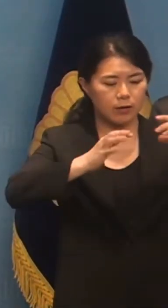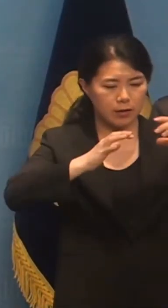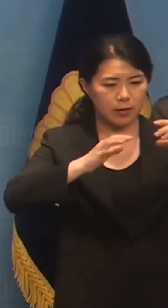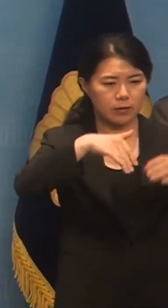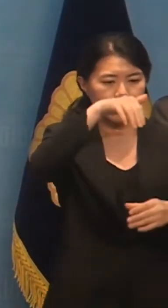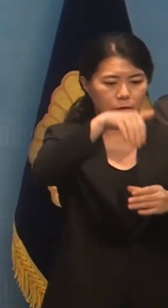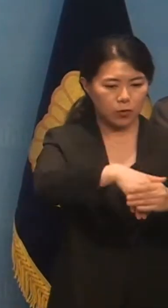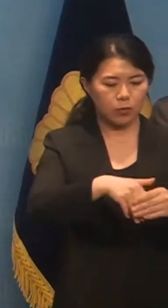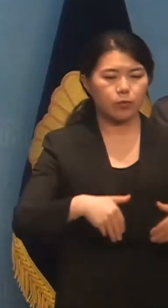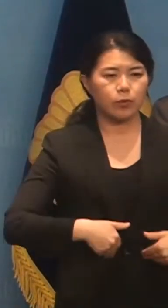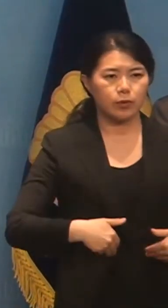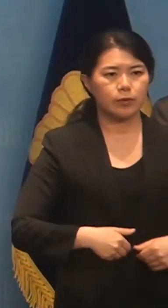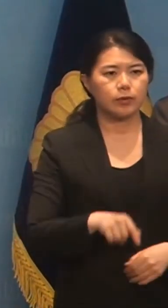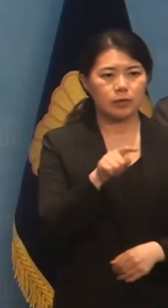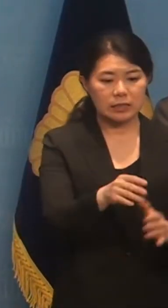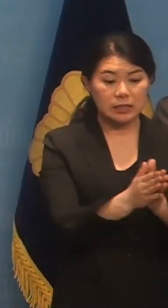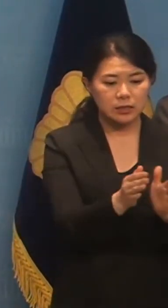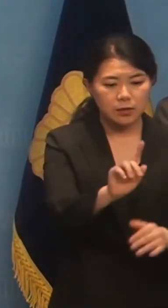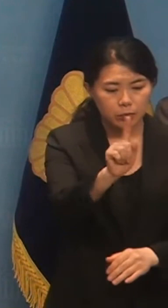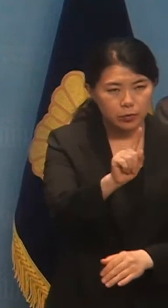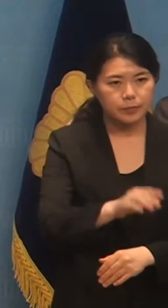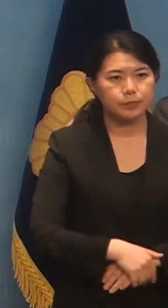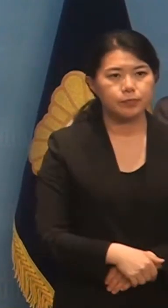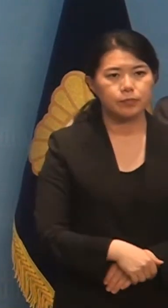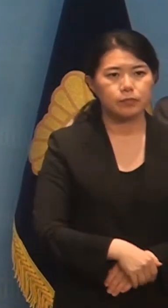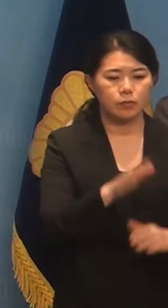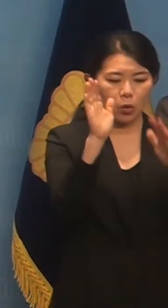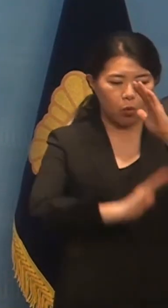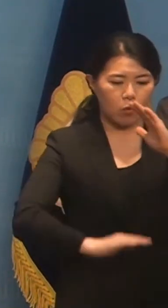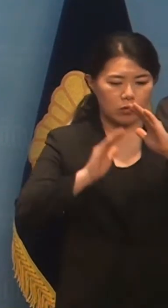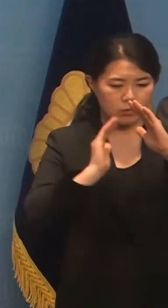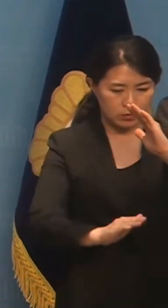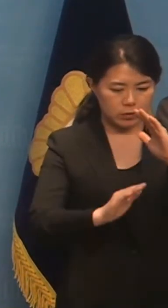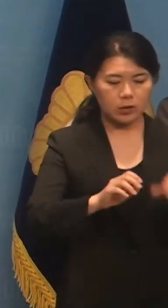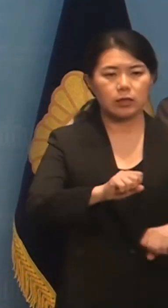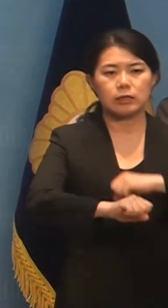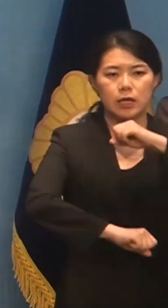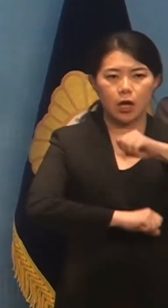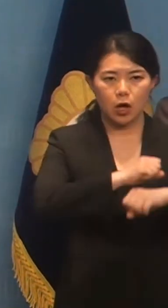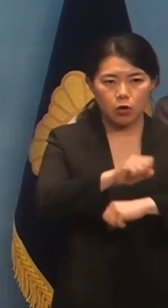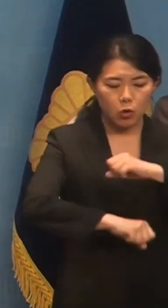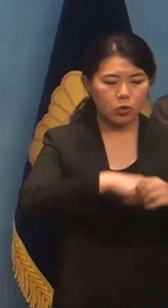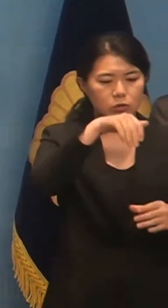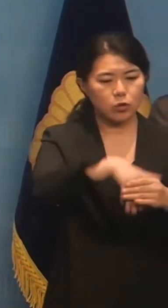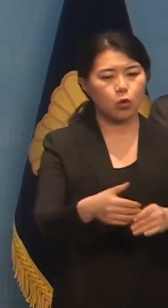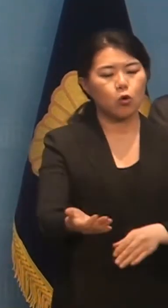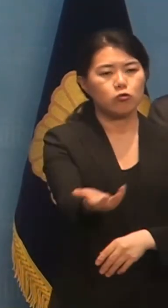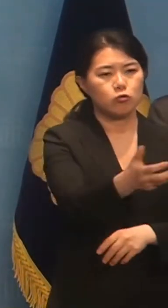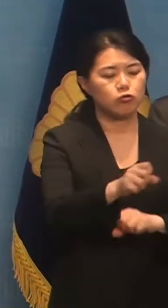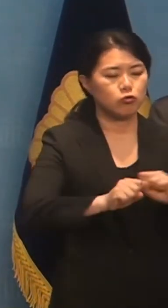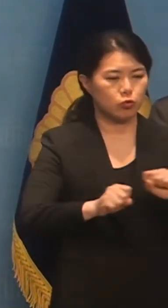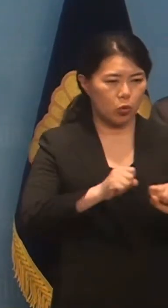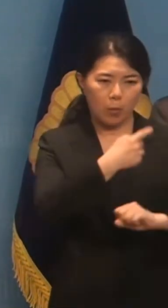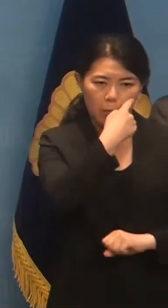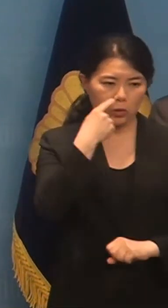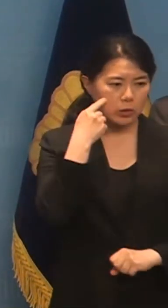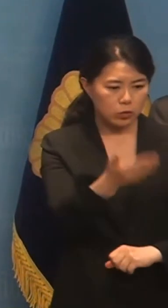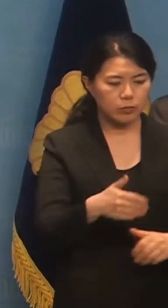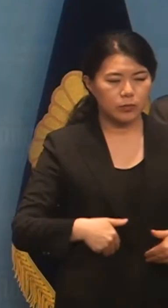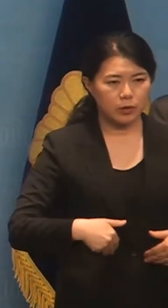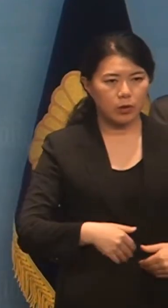한다. 그 출발점은 바로 공정하고 자유로운 선거운동의 보장이다.